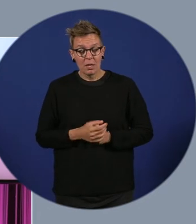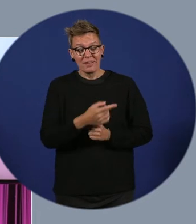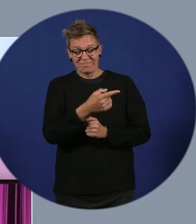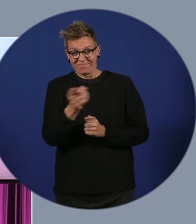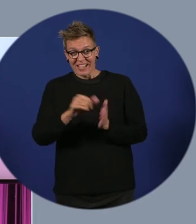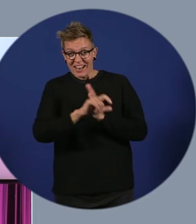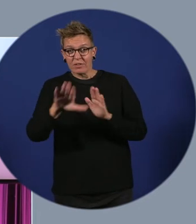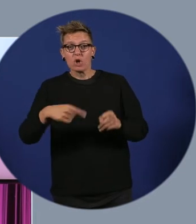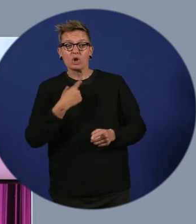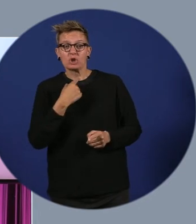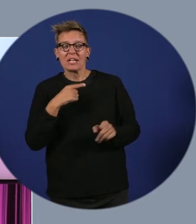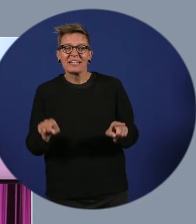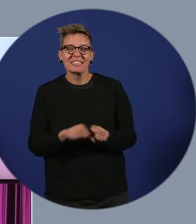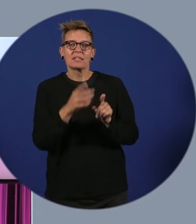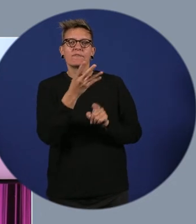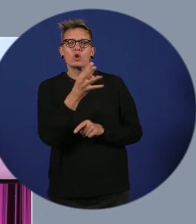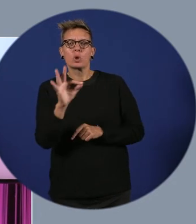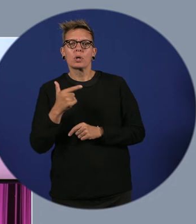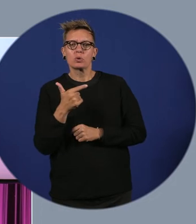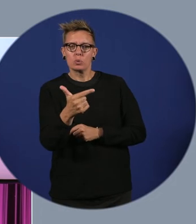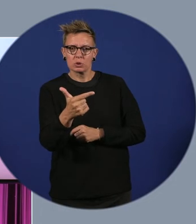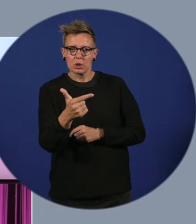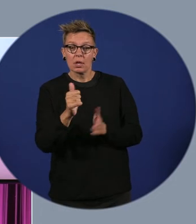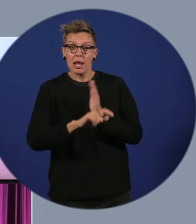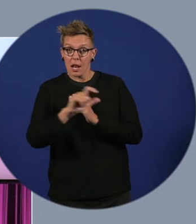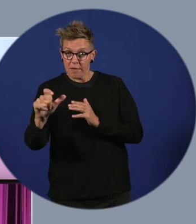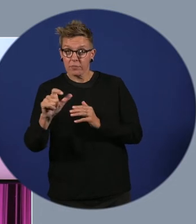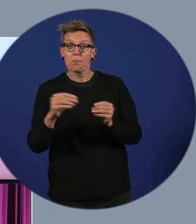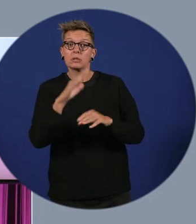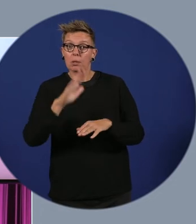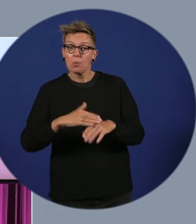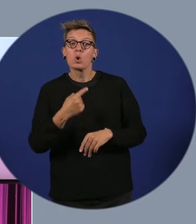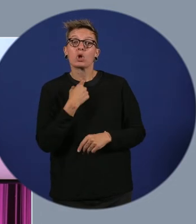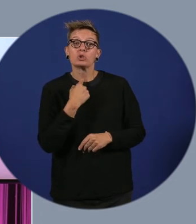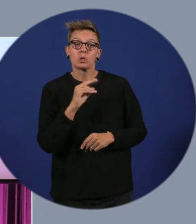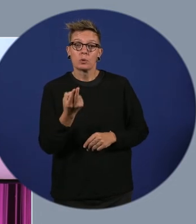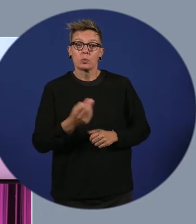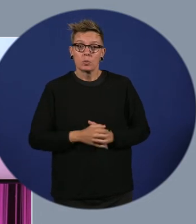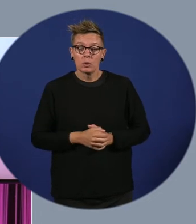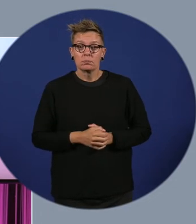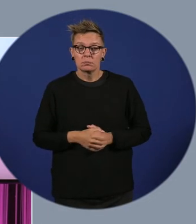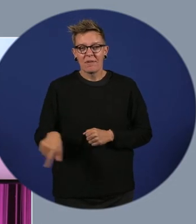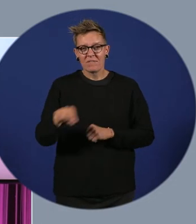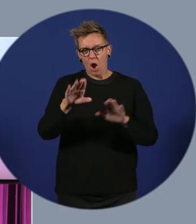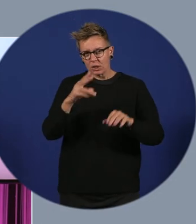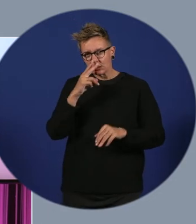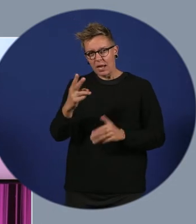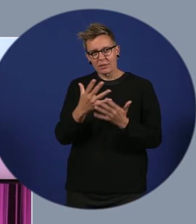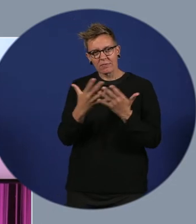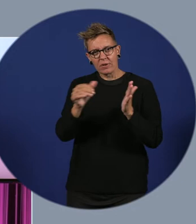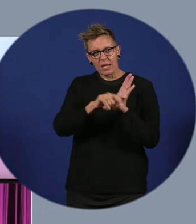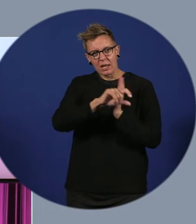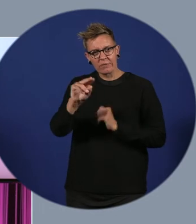möjlighet att rösta så var det nära 400 000 av er elever som tog den chansen. Vi ser också att flera av er